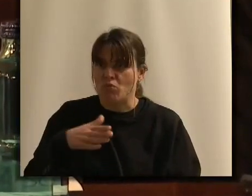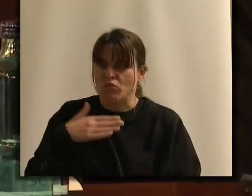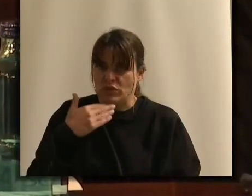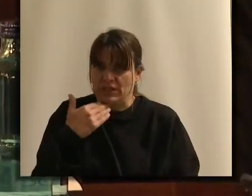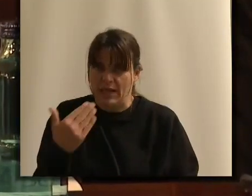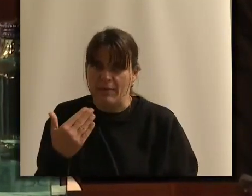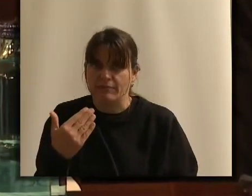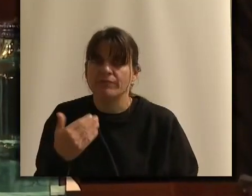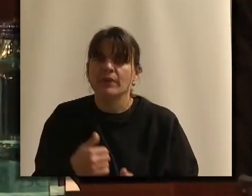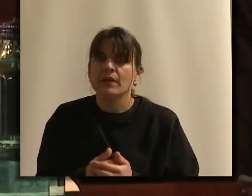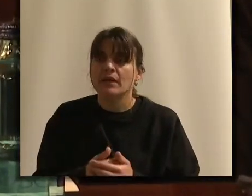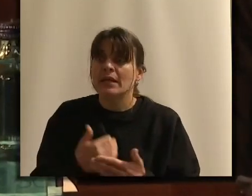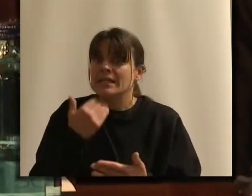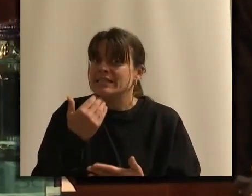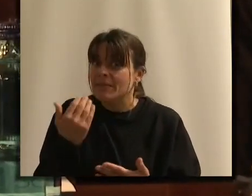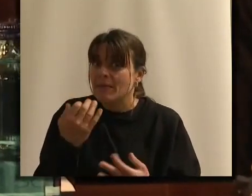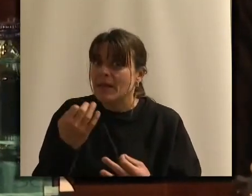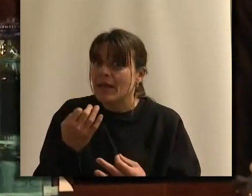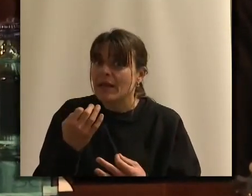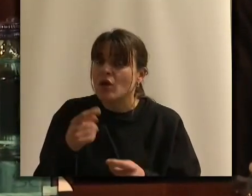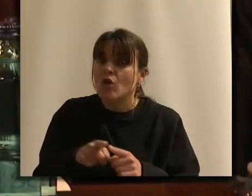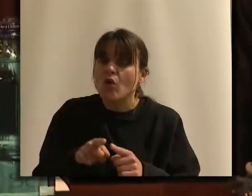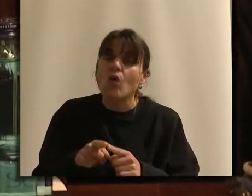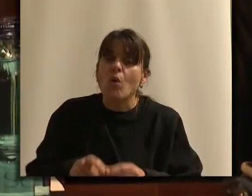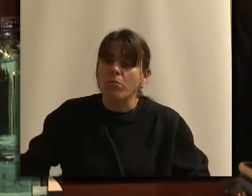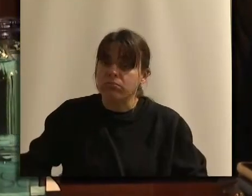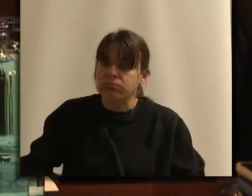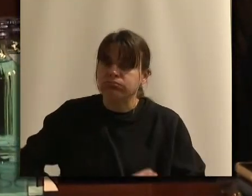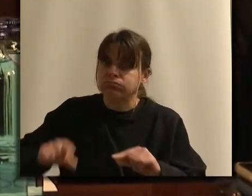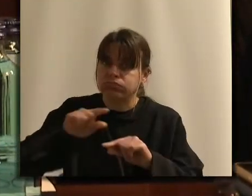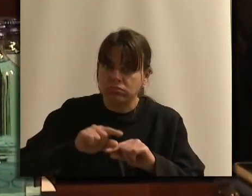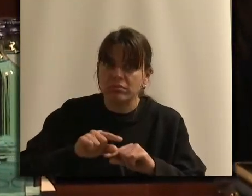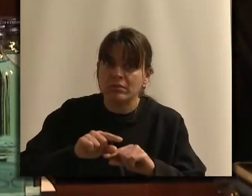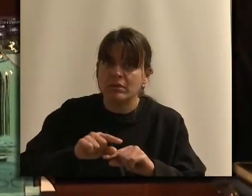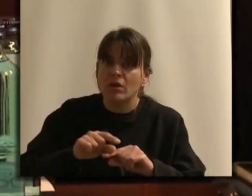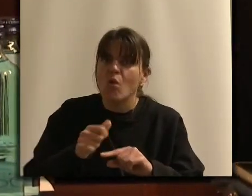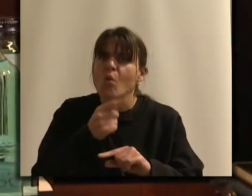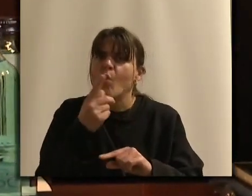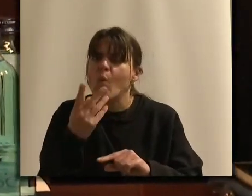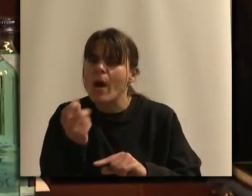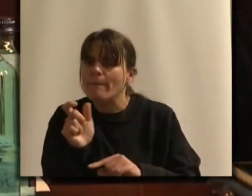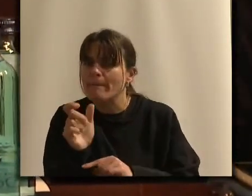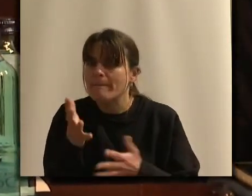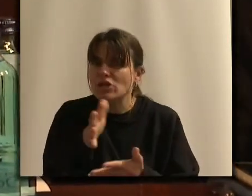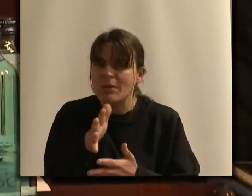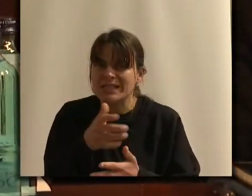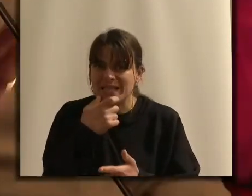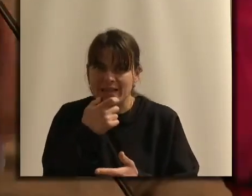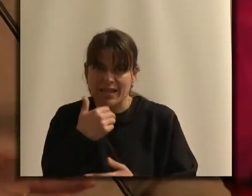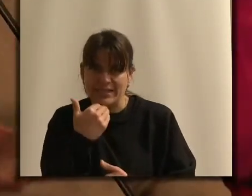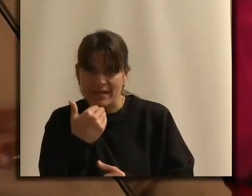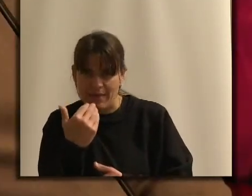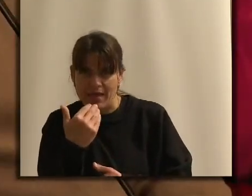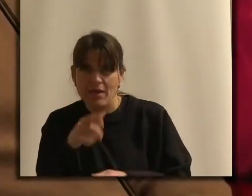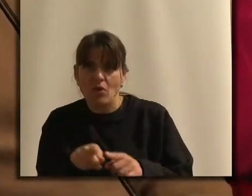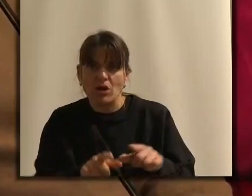vostès. Sabem en quin sobrecost estaria rondant aquesta quantitat? Una miqueta sí que ens agradaria saber això, quin